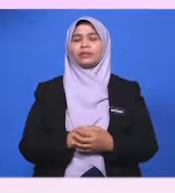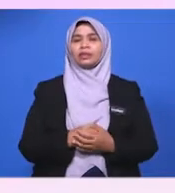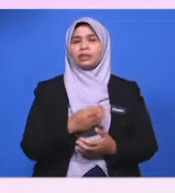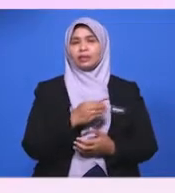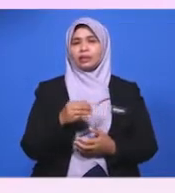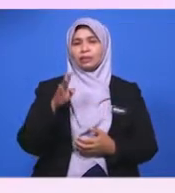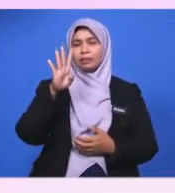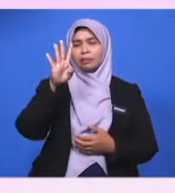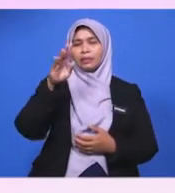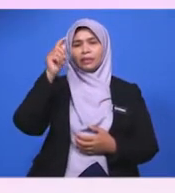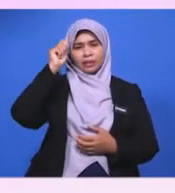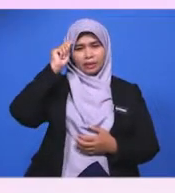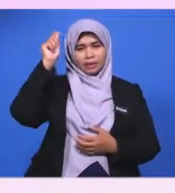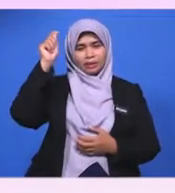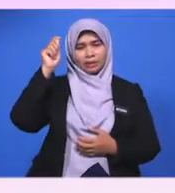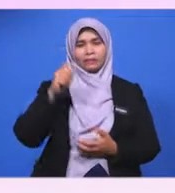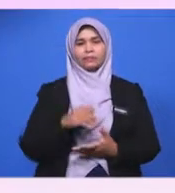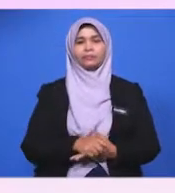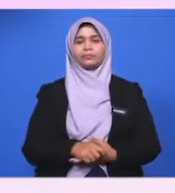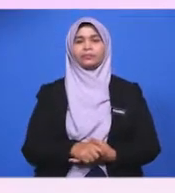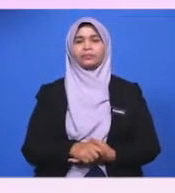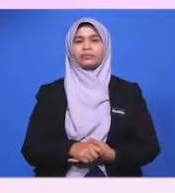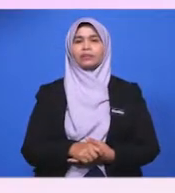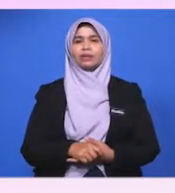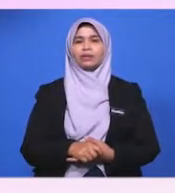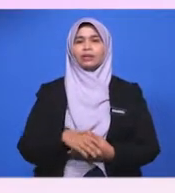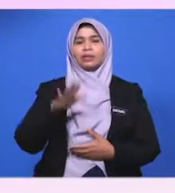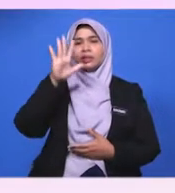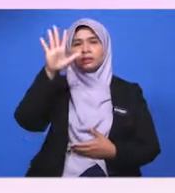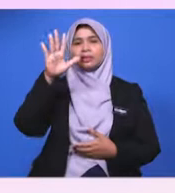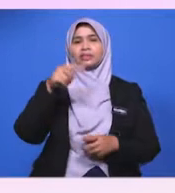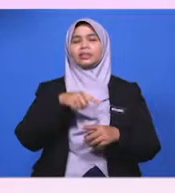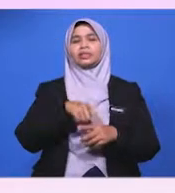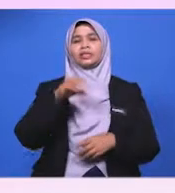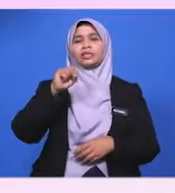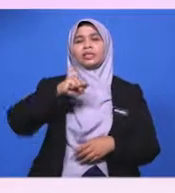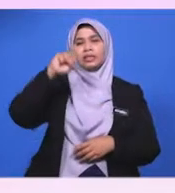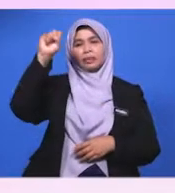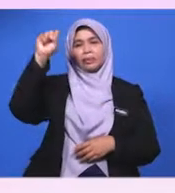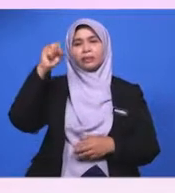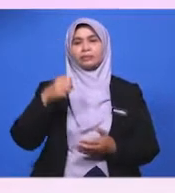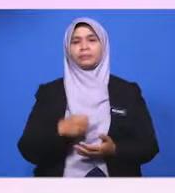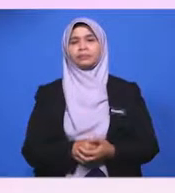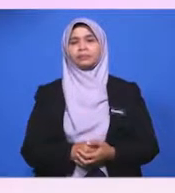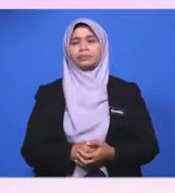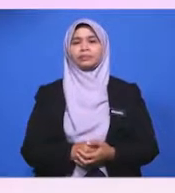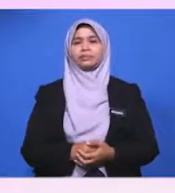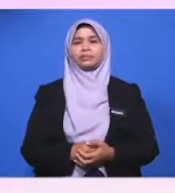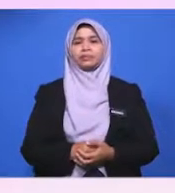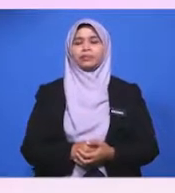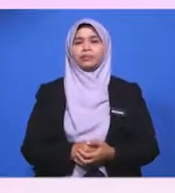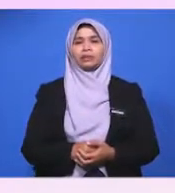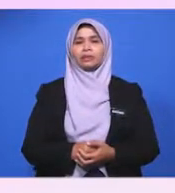Pahang, Terengganu Tengah di Terengganu, Lahad Datu, Tawau dan Sandakan